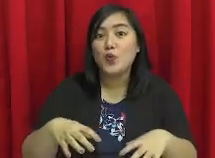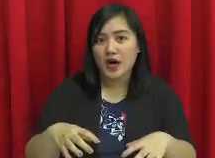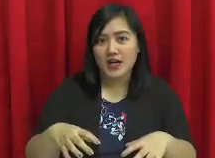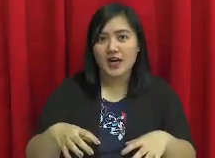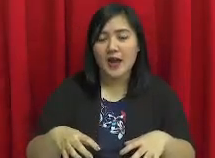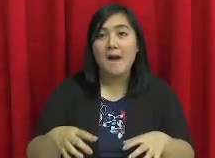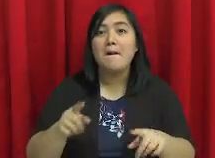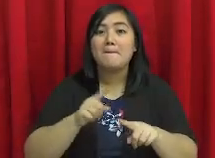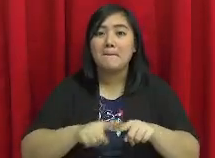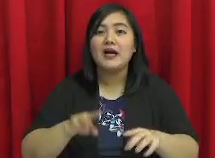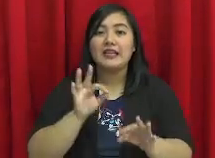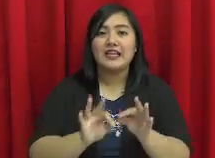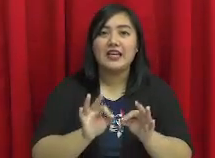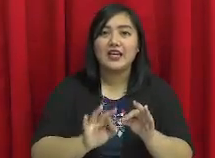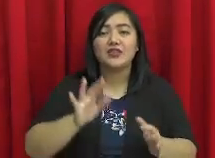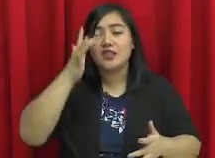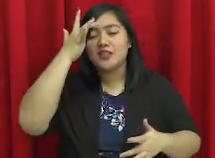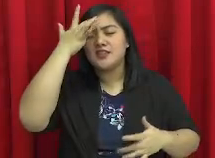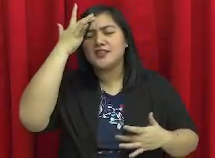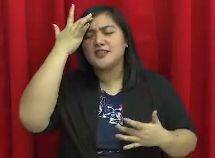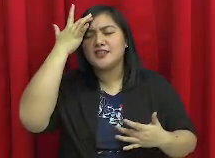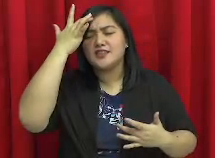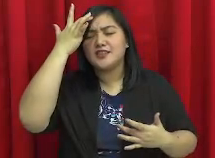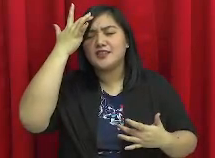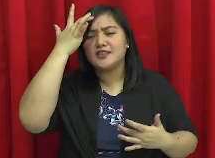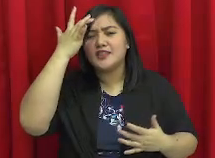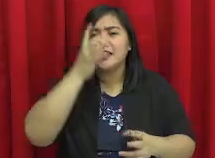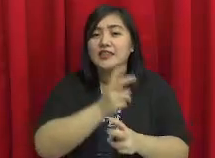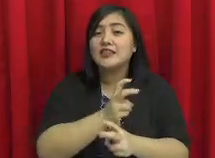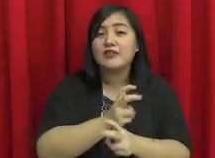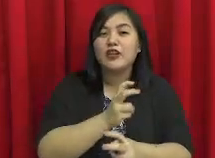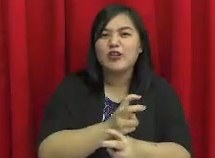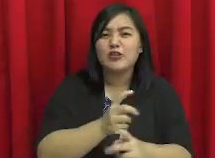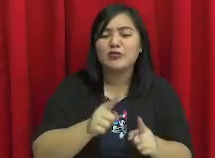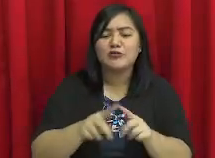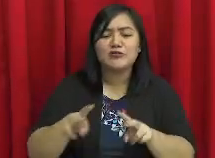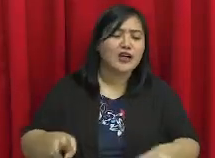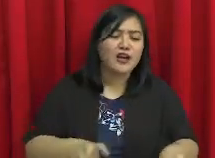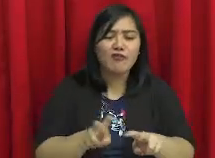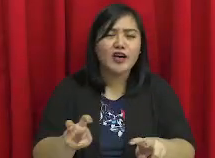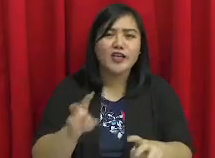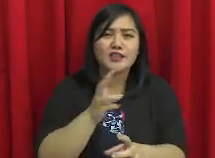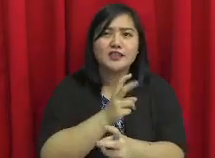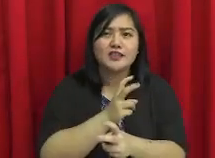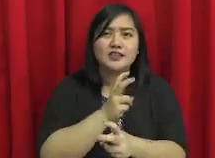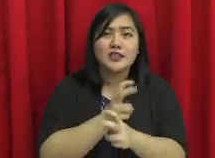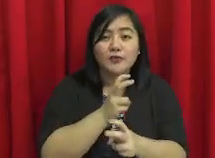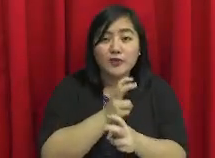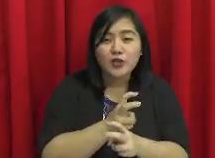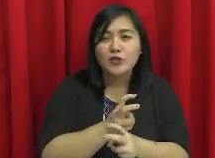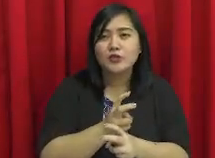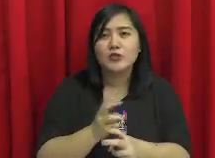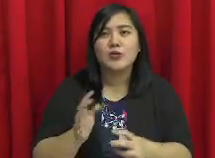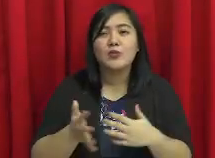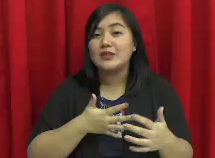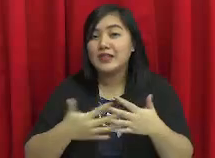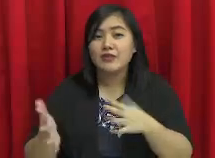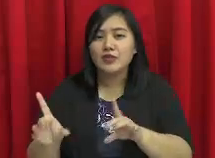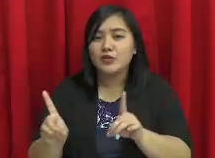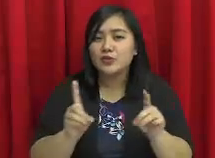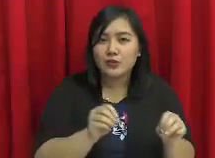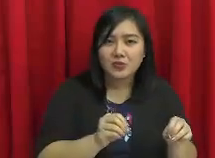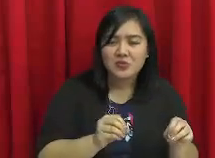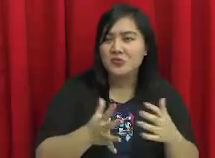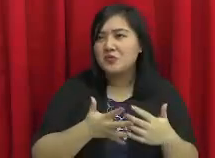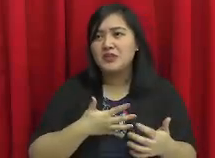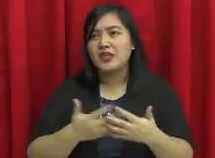nahihilo paano ka makakapag-motor kung nahihilo ka? Kung bumabiyahe ka, pamunta sa trabaho mo. Paano ka makakapag-trabaho dun sa trabaho